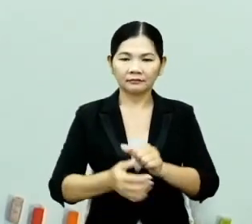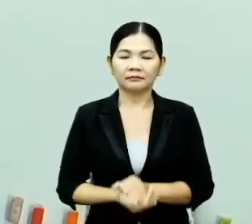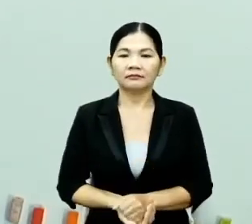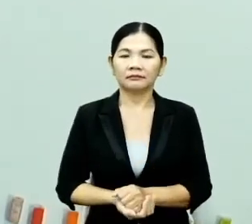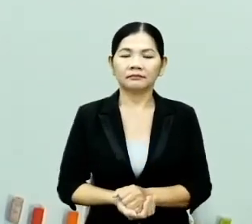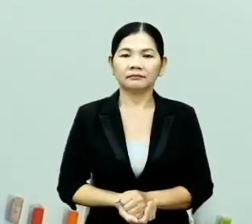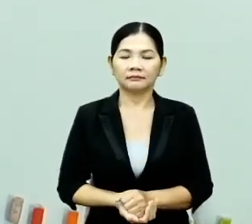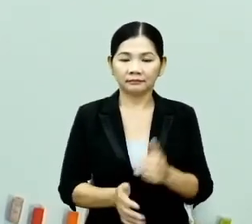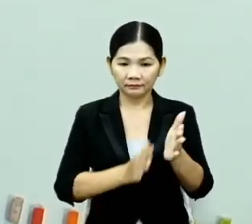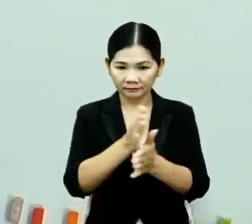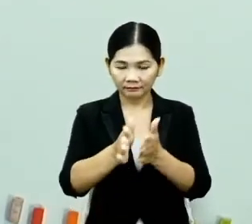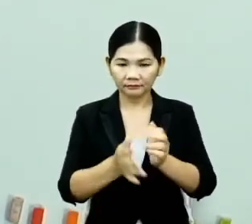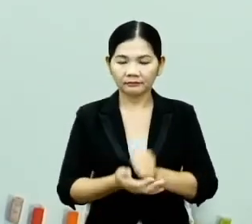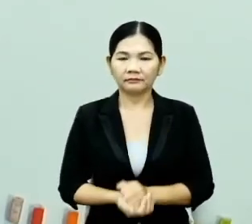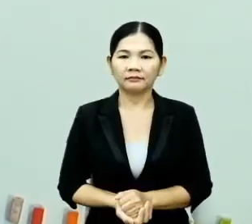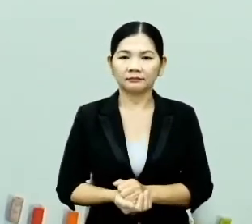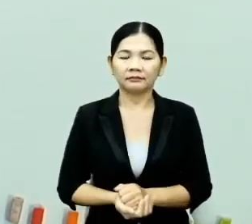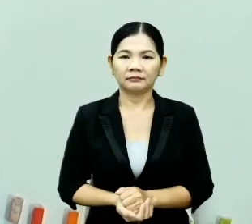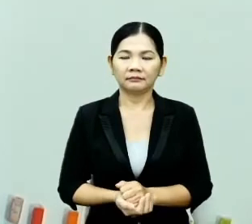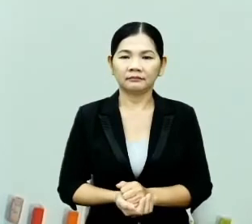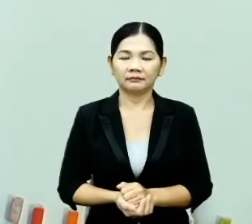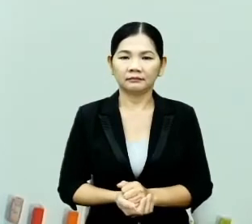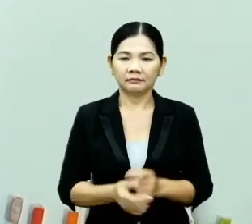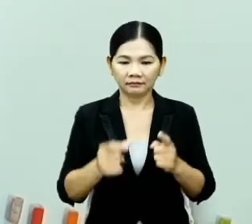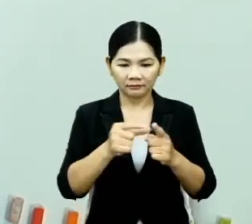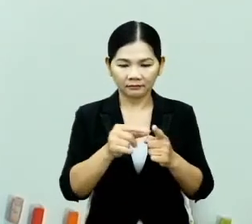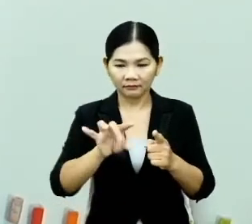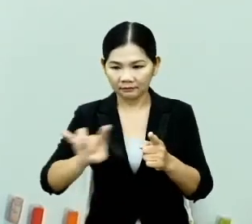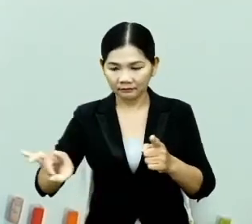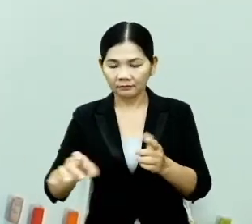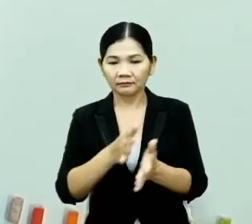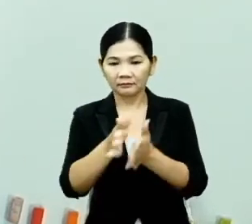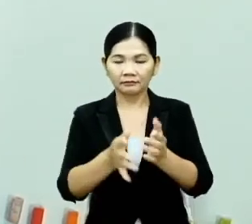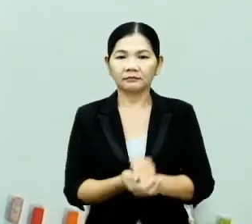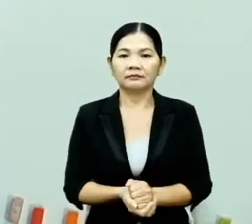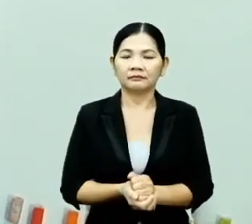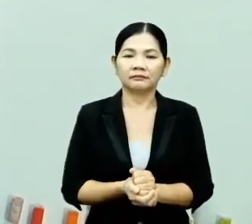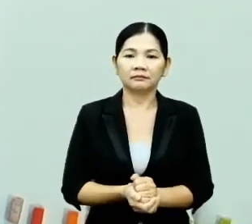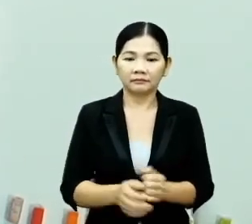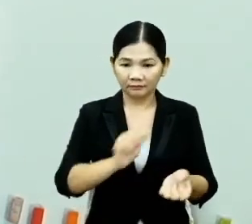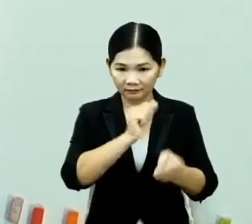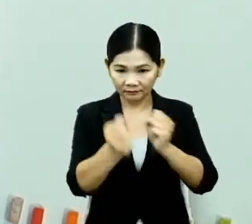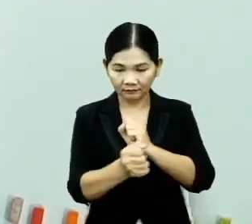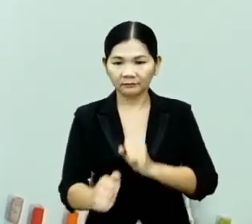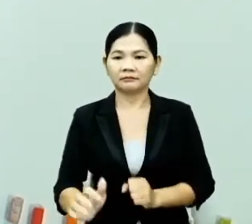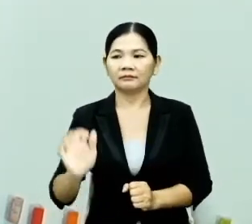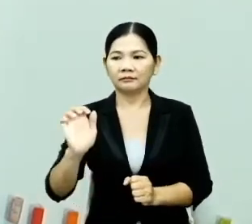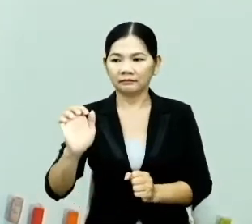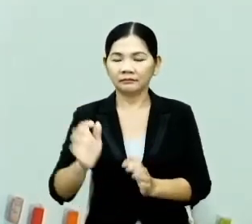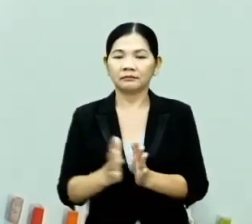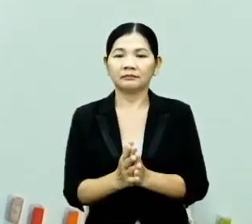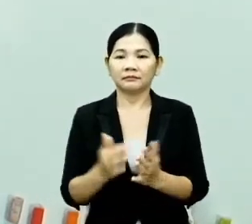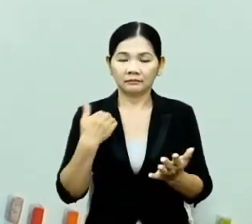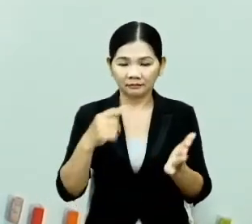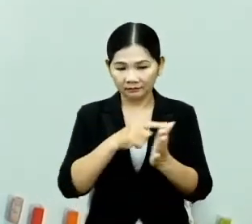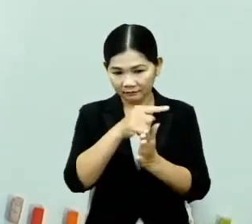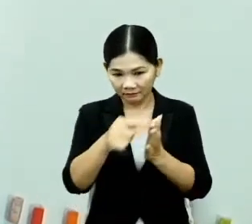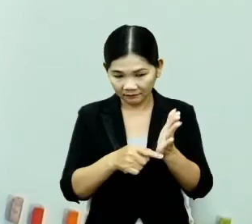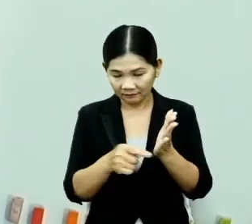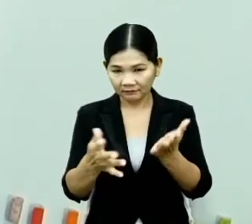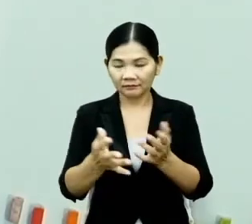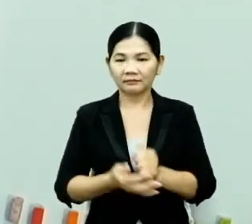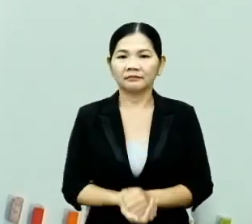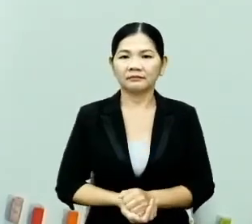ឡូវកូនកូនត្រៀមខ្លួនអានព្យាងបន្តជាមួយអ្នកគ្រូកូនត្រៀមមើលតើអ្នកគ្រូនឹងដោតួអក្សរចឬក៏ដោខាងស្រៈអេ